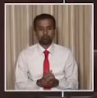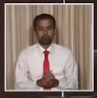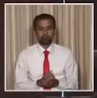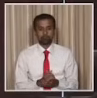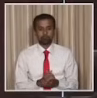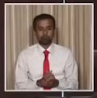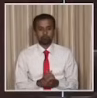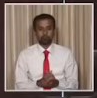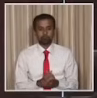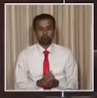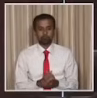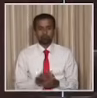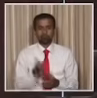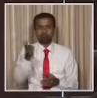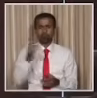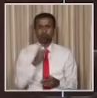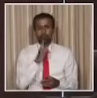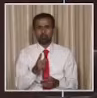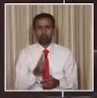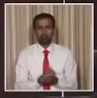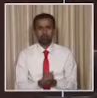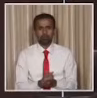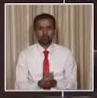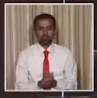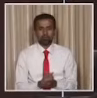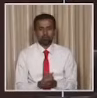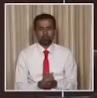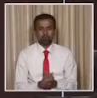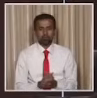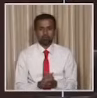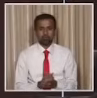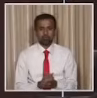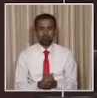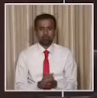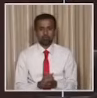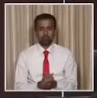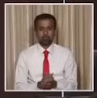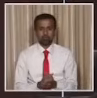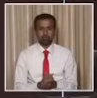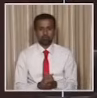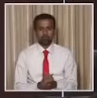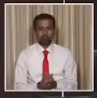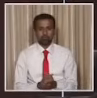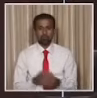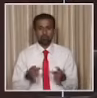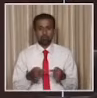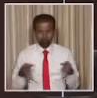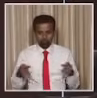මොනවද මේ කියන්නේ? මොකද කියන්නේ? හරිද?